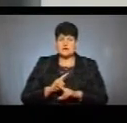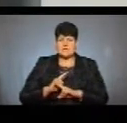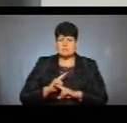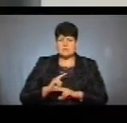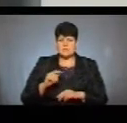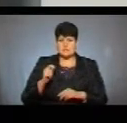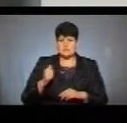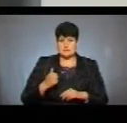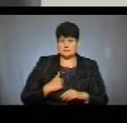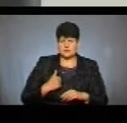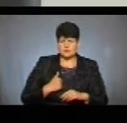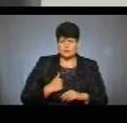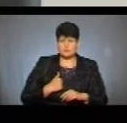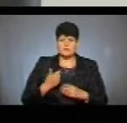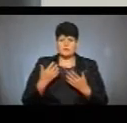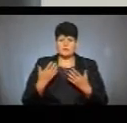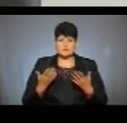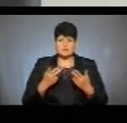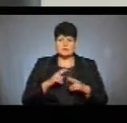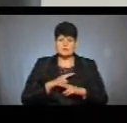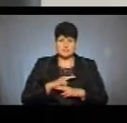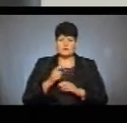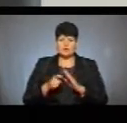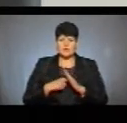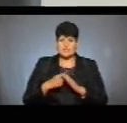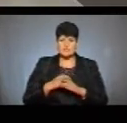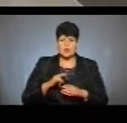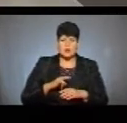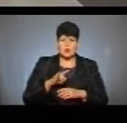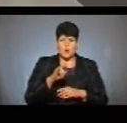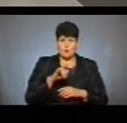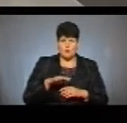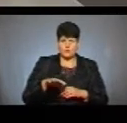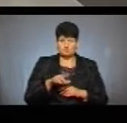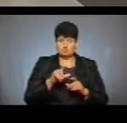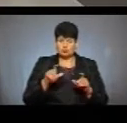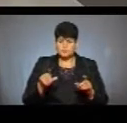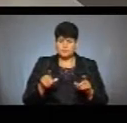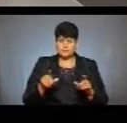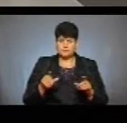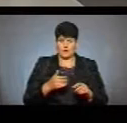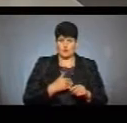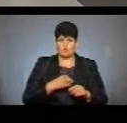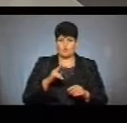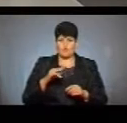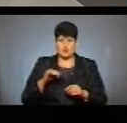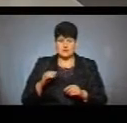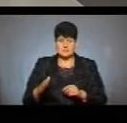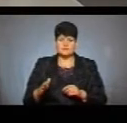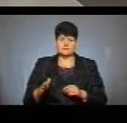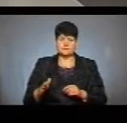воїнів, які загинули в Донецькому аеропорту, про воїнів-добровольців, про воїнів Збройних сил